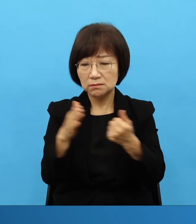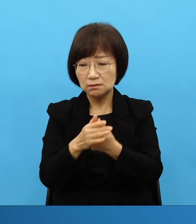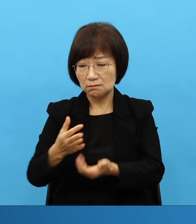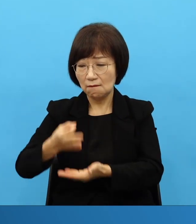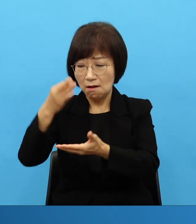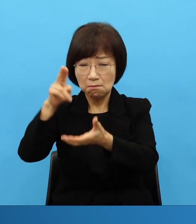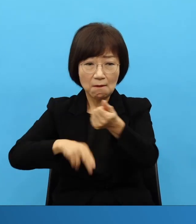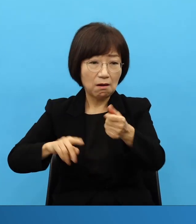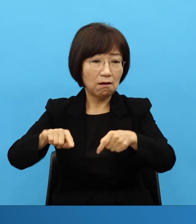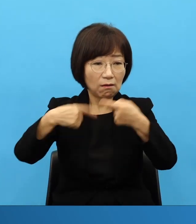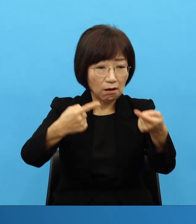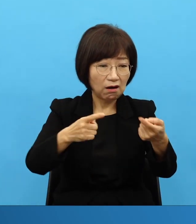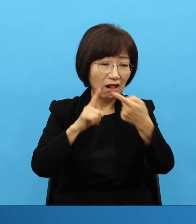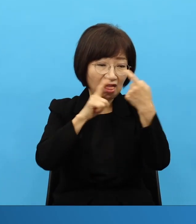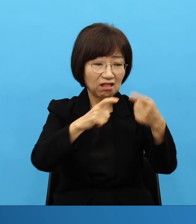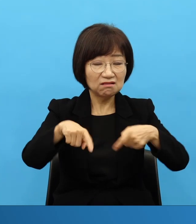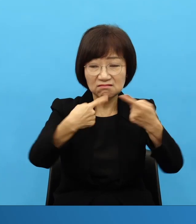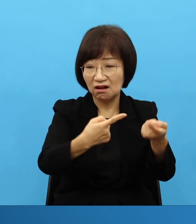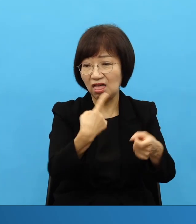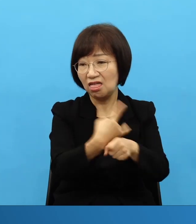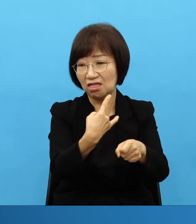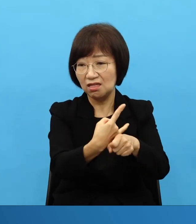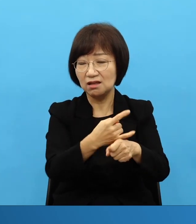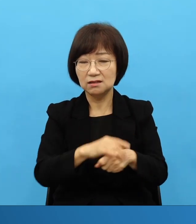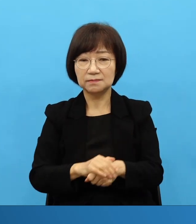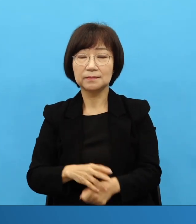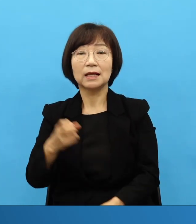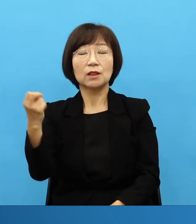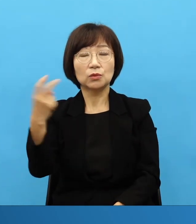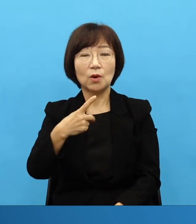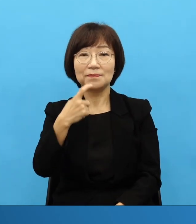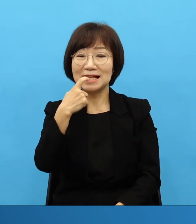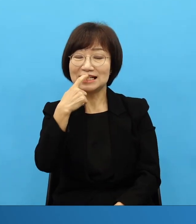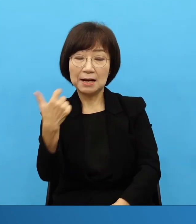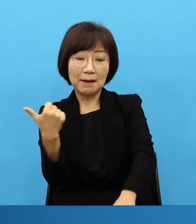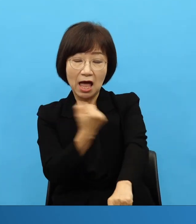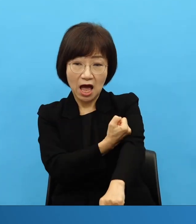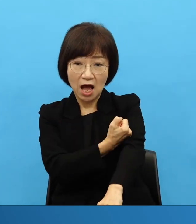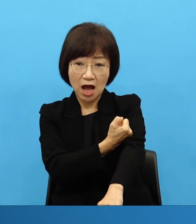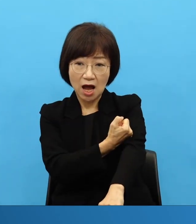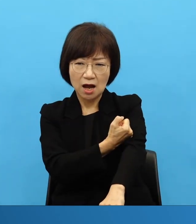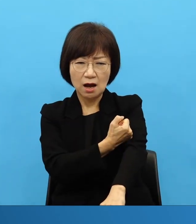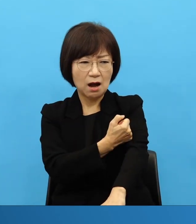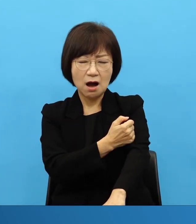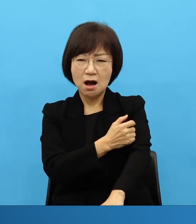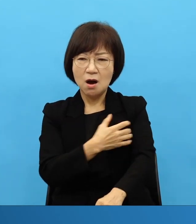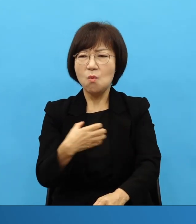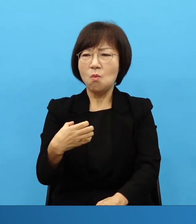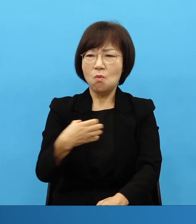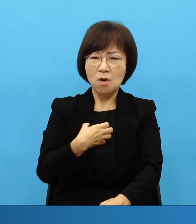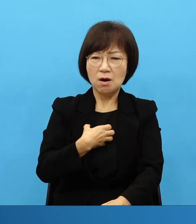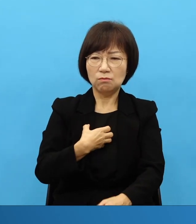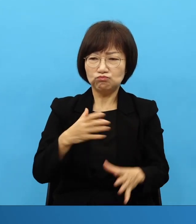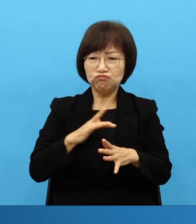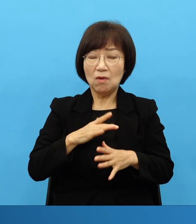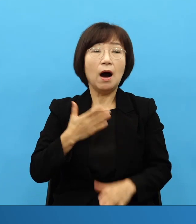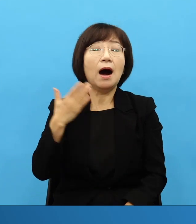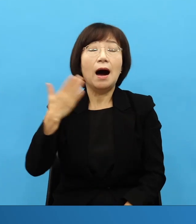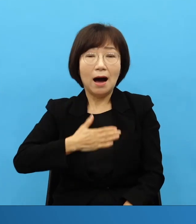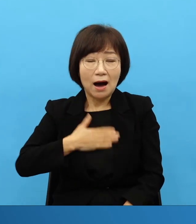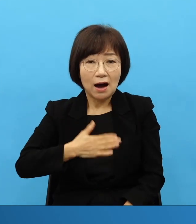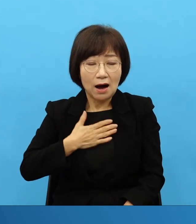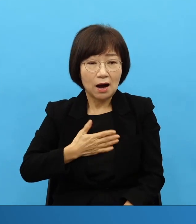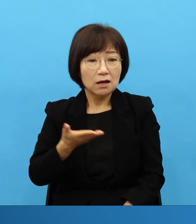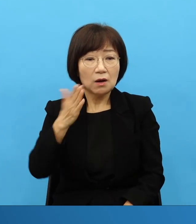that are not 마약을 왜 normal. 합니까? Why do they do that? 마약하면 죽는 줄 아는데 왜 합니까? Why do they do 안 하면 안 되는 정상이 아니라니까요. abuse drugs, even though they know that